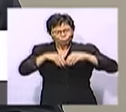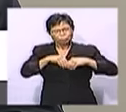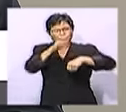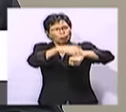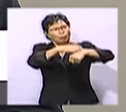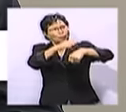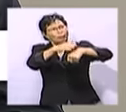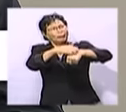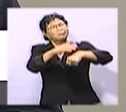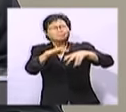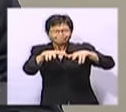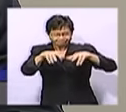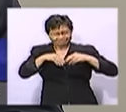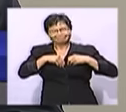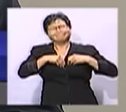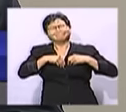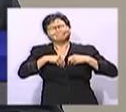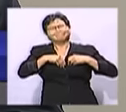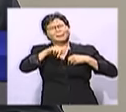teguran dan